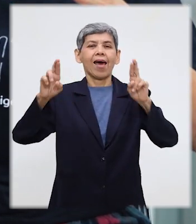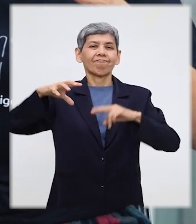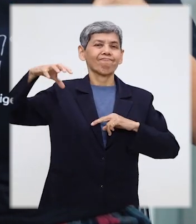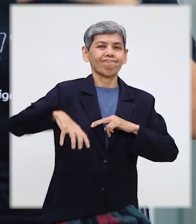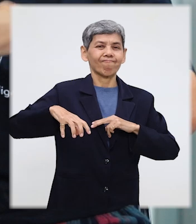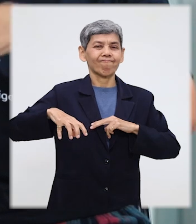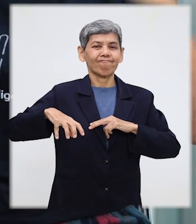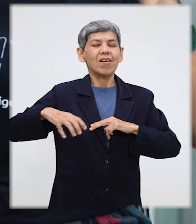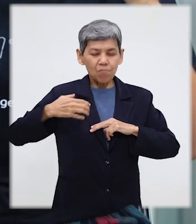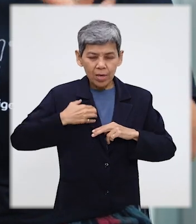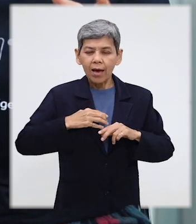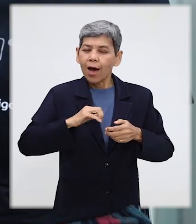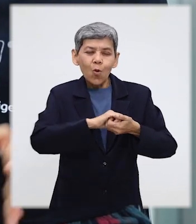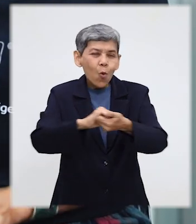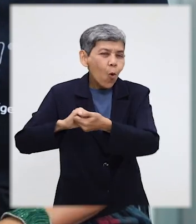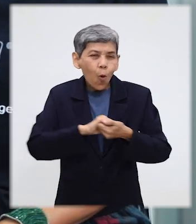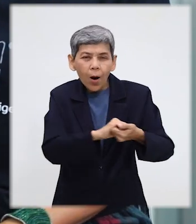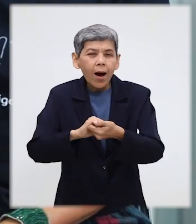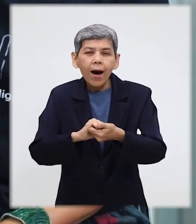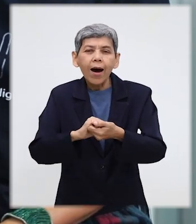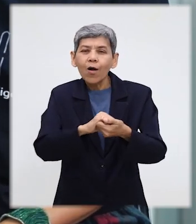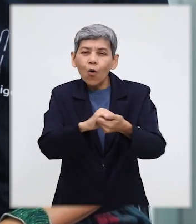วเองซึ่งมีความร่วมมือระหว่าง